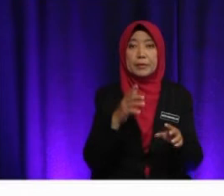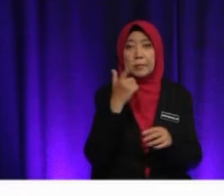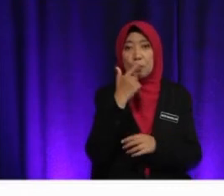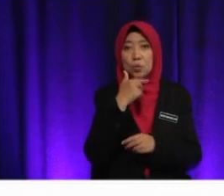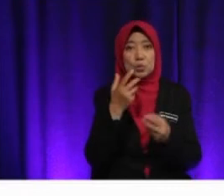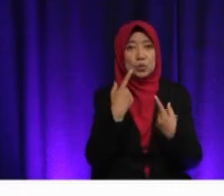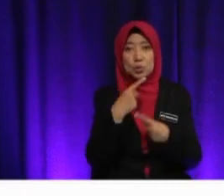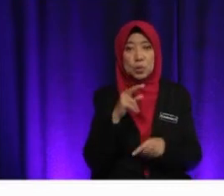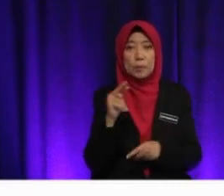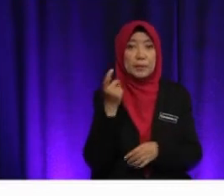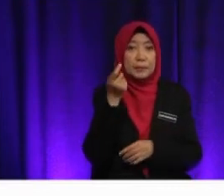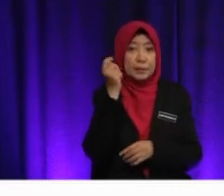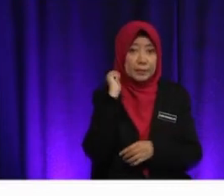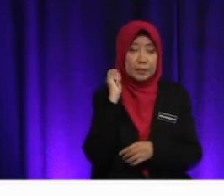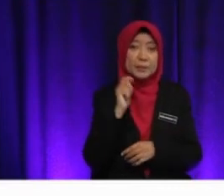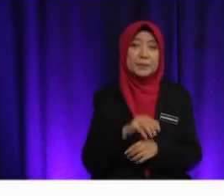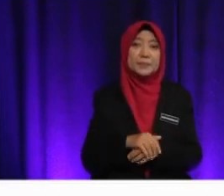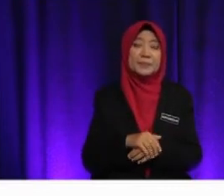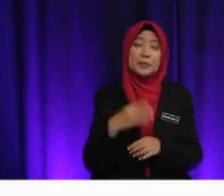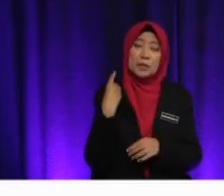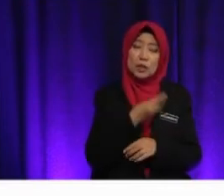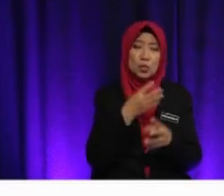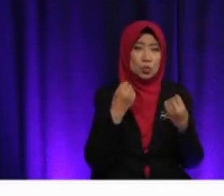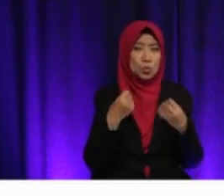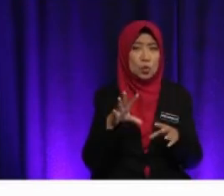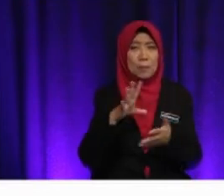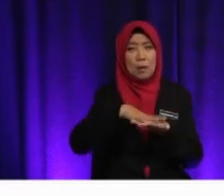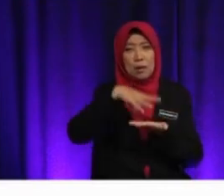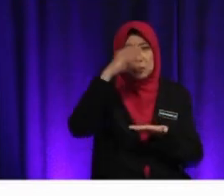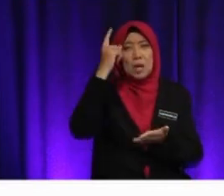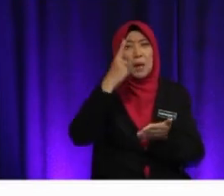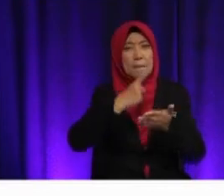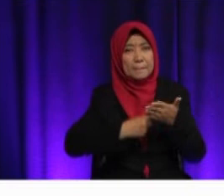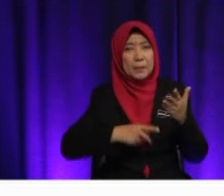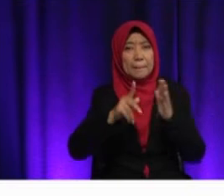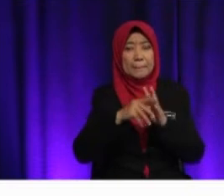faham. Saya pada kita belajar tentang memahami sunnatullah ini. Yeah. Apa pengajaran